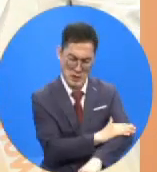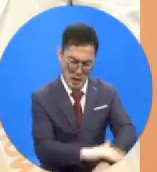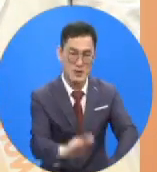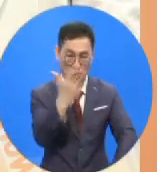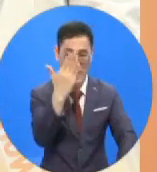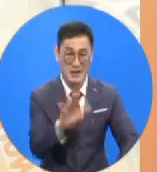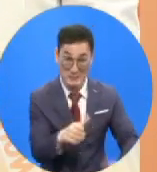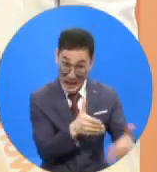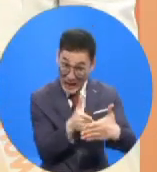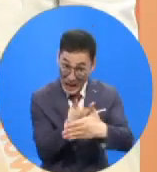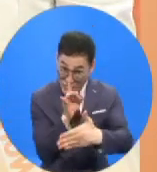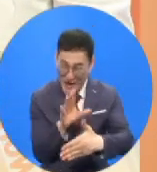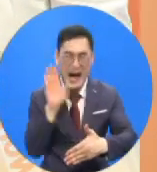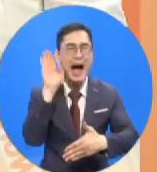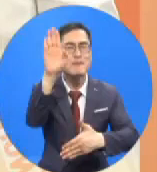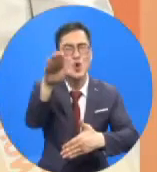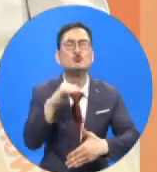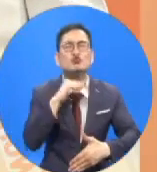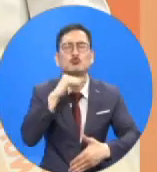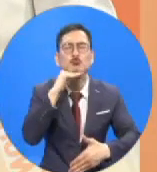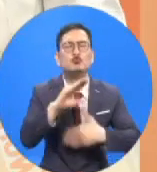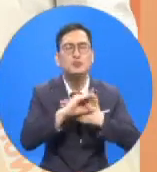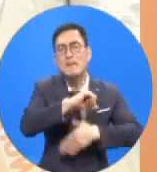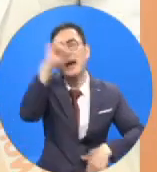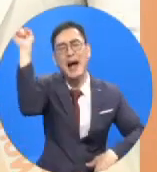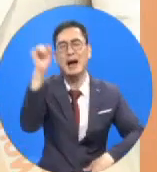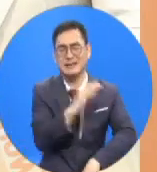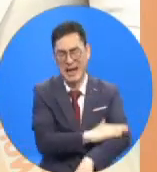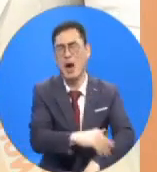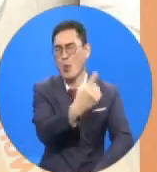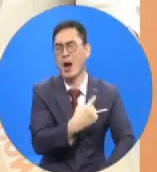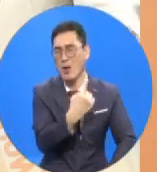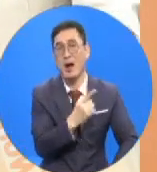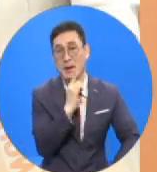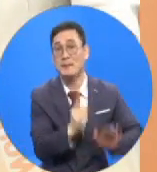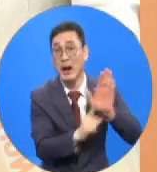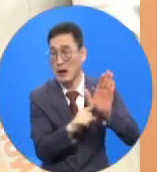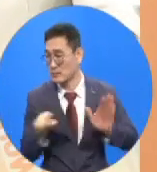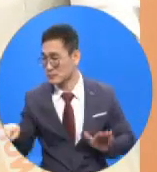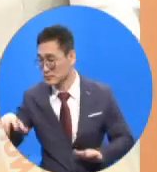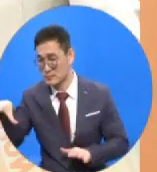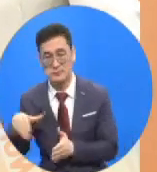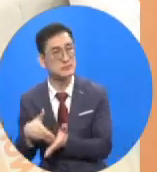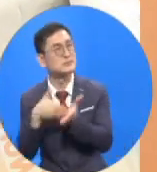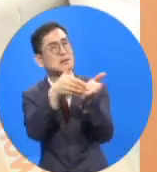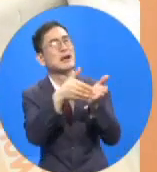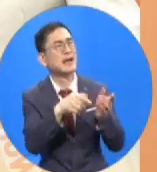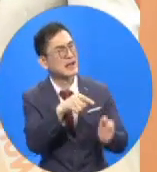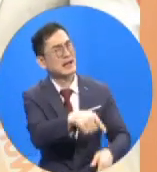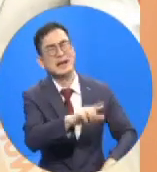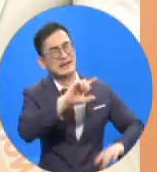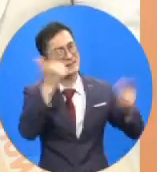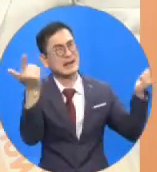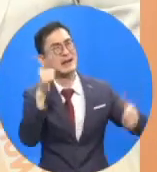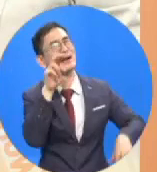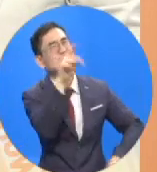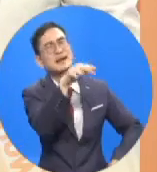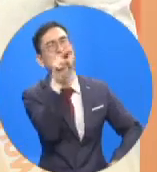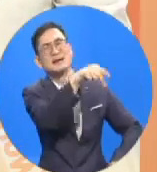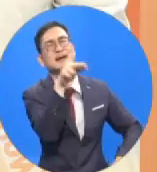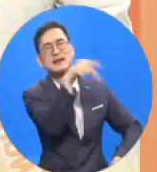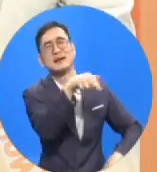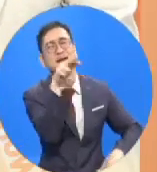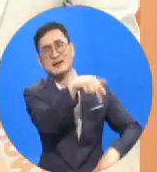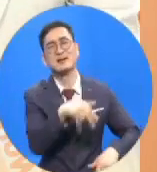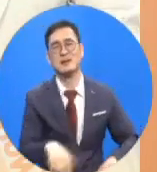은 효과와 발휘할 것이다 이렇게 얘기를 하고 있기 때문에 제가 볼때는 245 소문이 일부라도 받아들일 가능성은 거의 제로에 가깝지